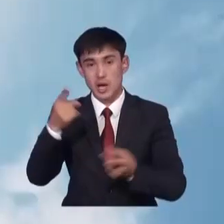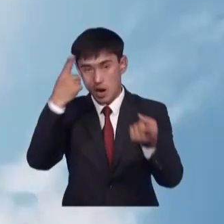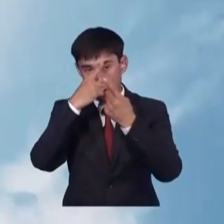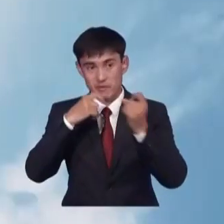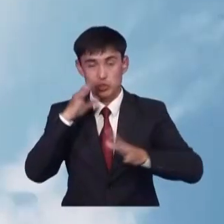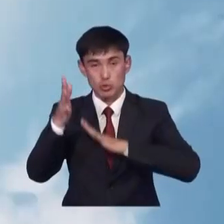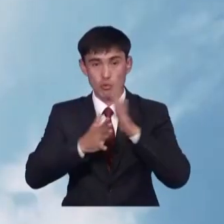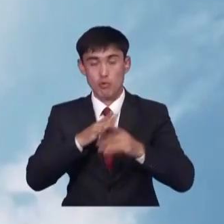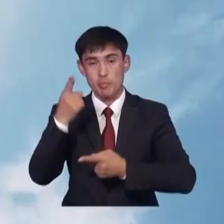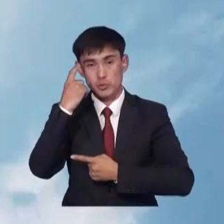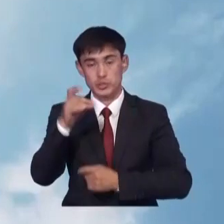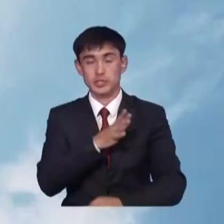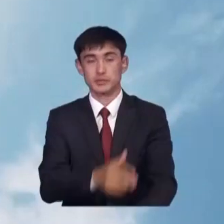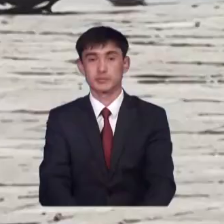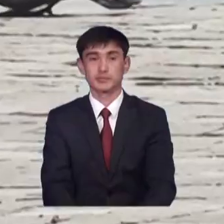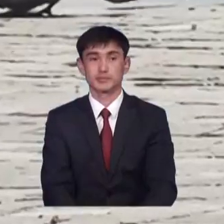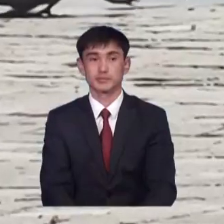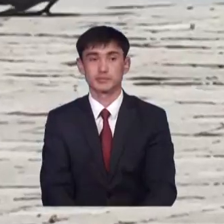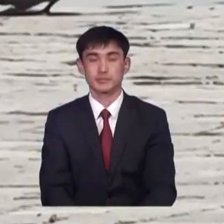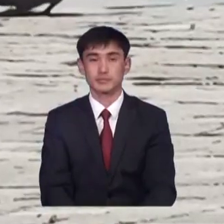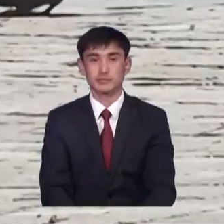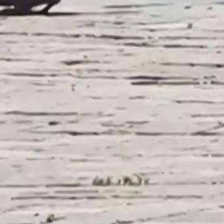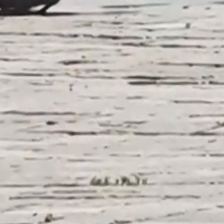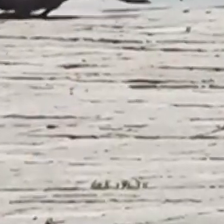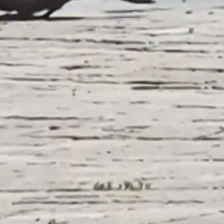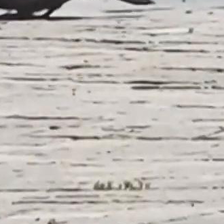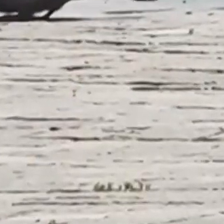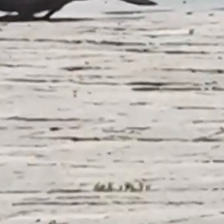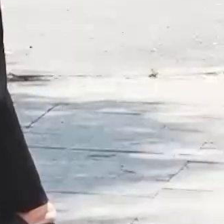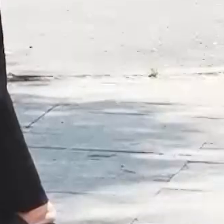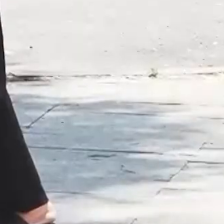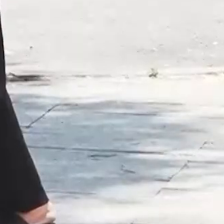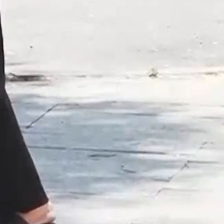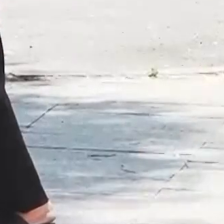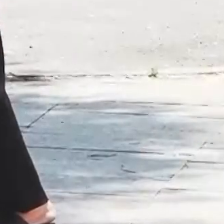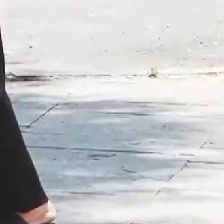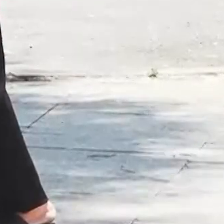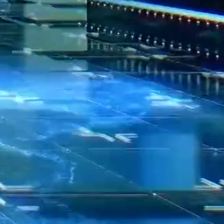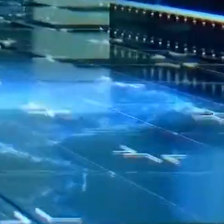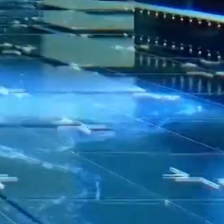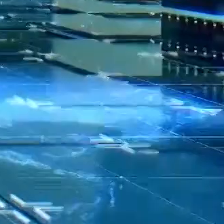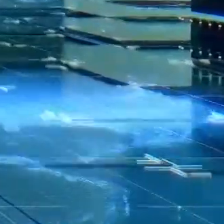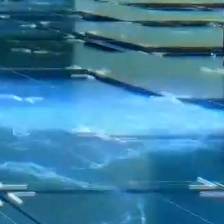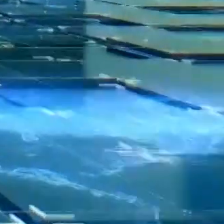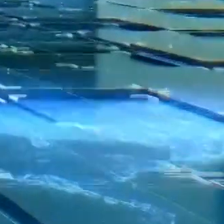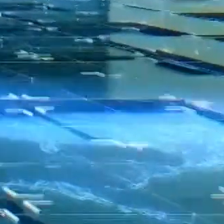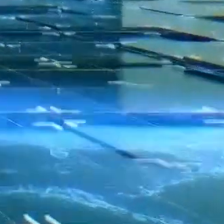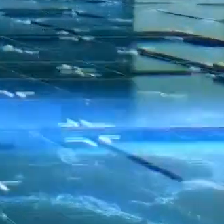объявлено штормовое предупреждение. Елеман Турсунканов по материалам интернет-ресурсов.